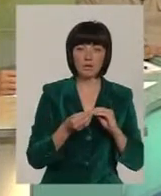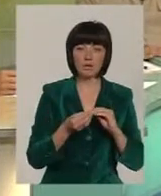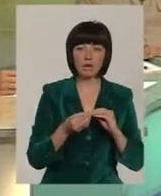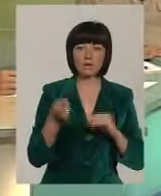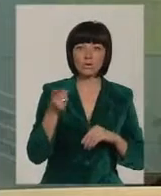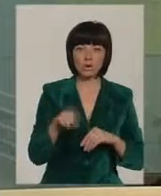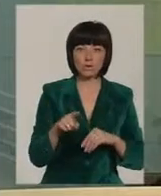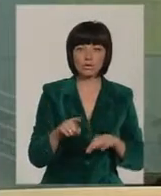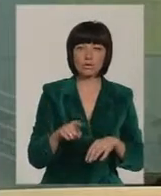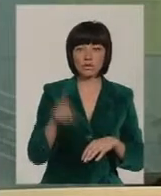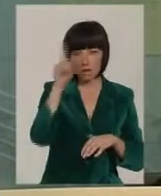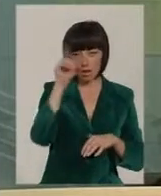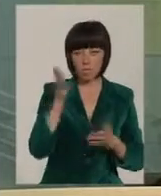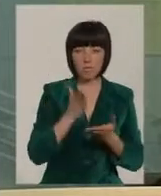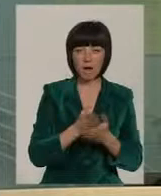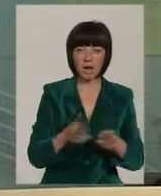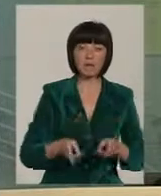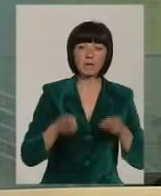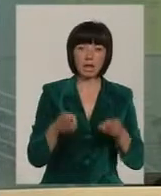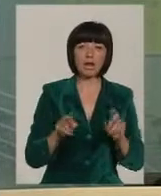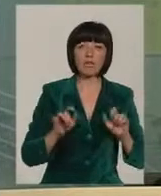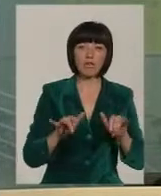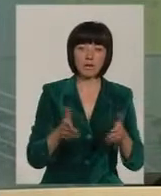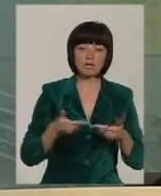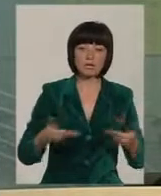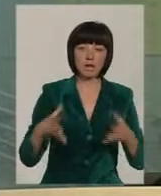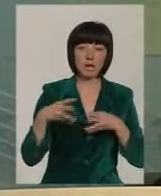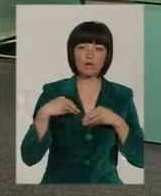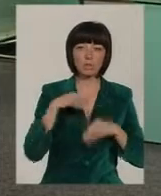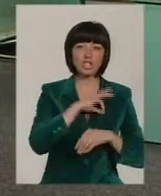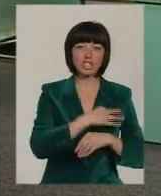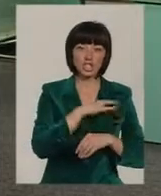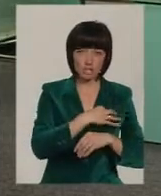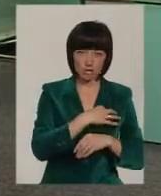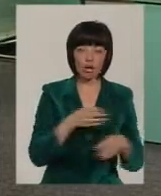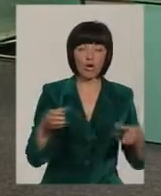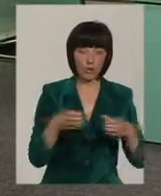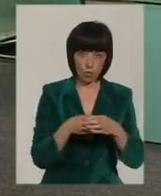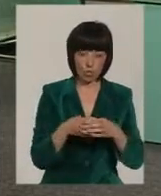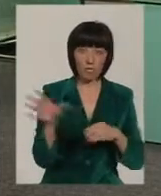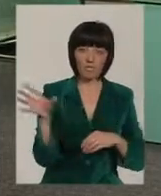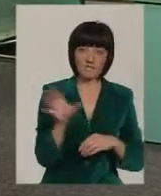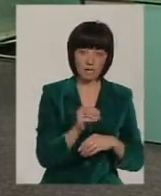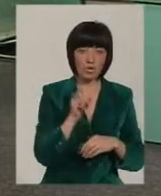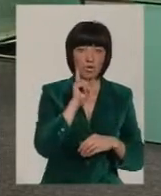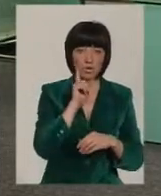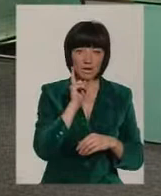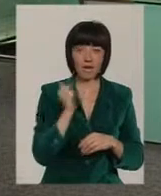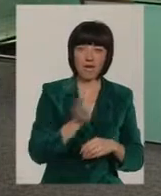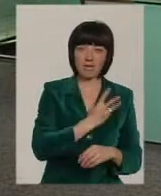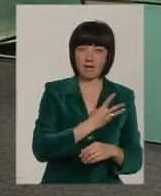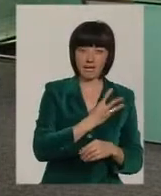ми, слава Богу, маємо те відкрите кримінальне провадження, ми разом зі слідчим, до речі, там слідча група, всі молоді,